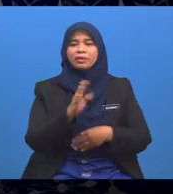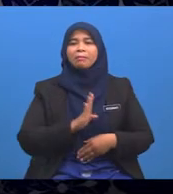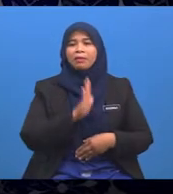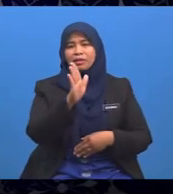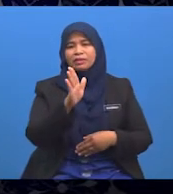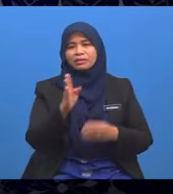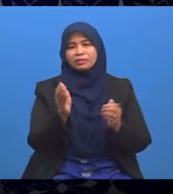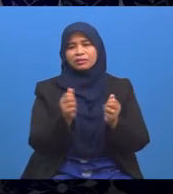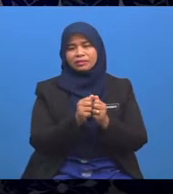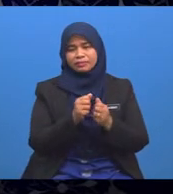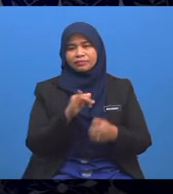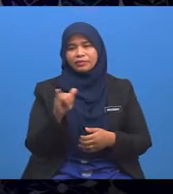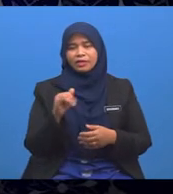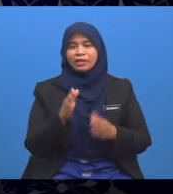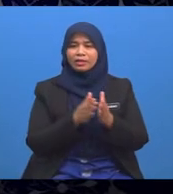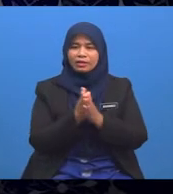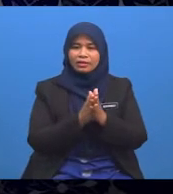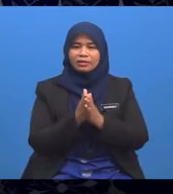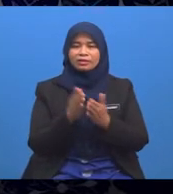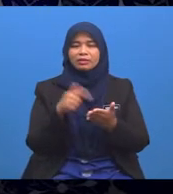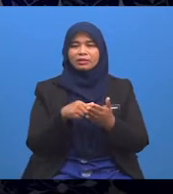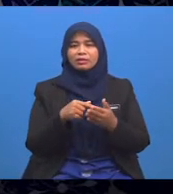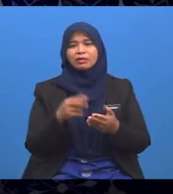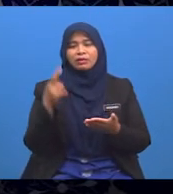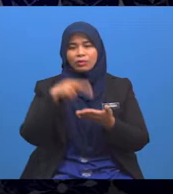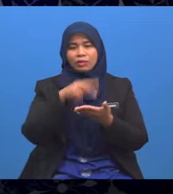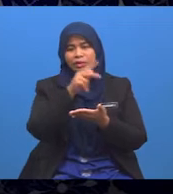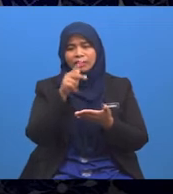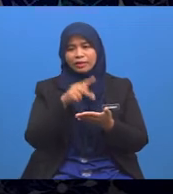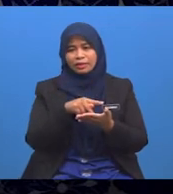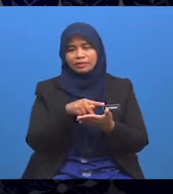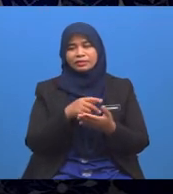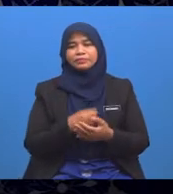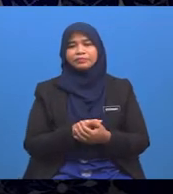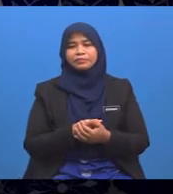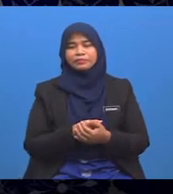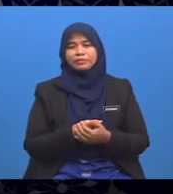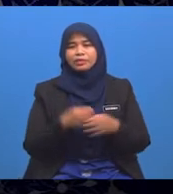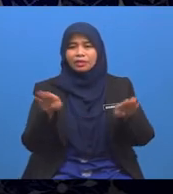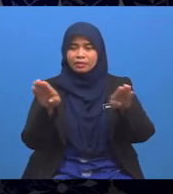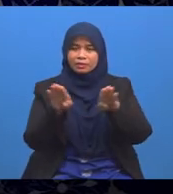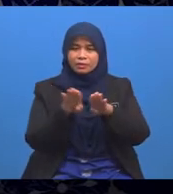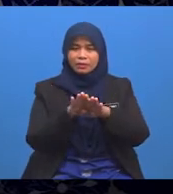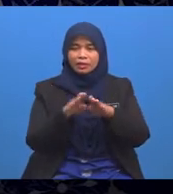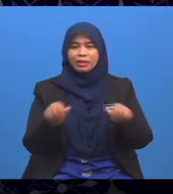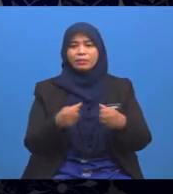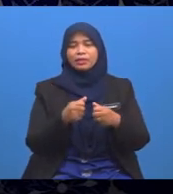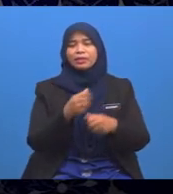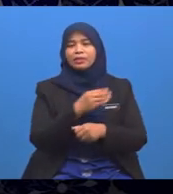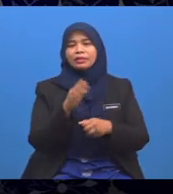ingin berpesan, rajinlah mengulang kaji, membaca teks tulisan jawi sebagai amalan dan